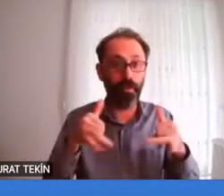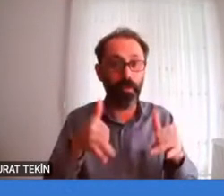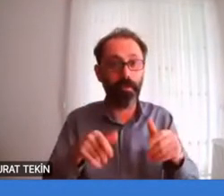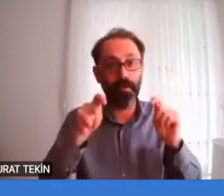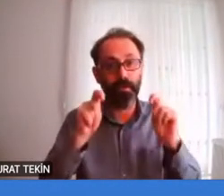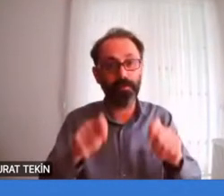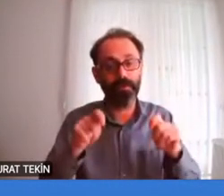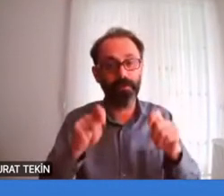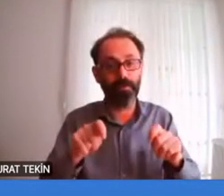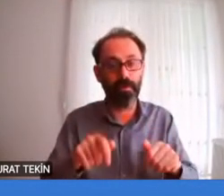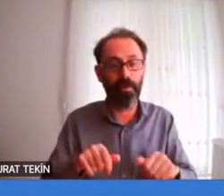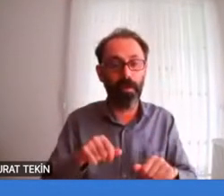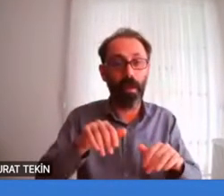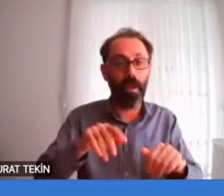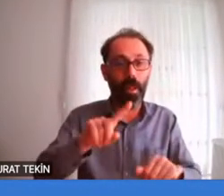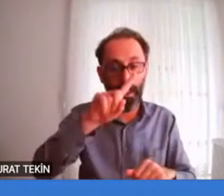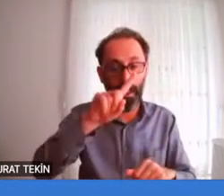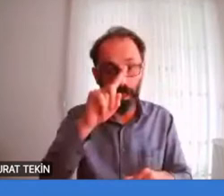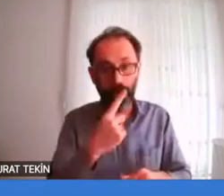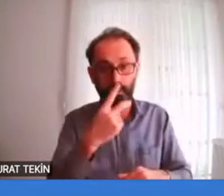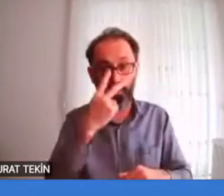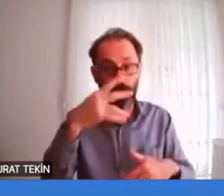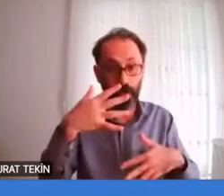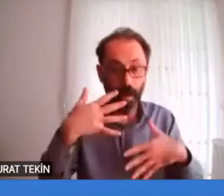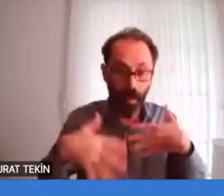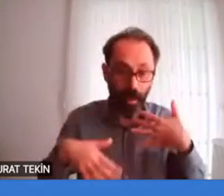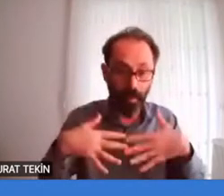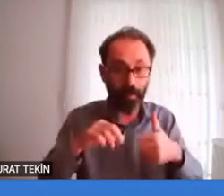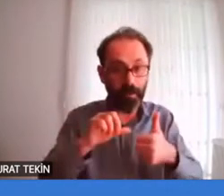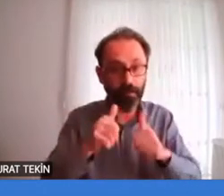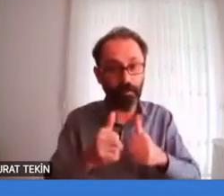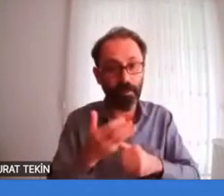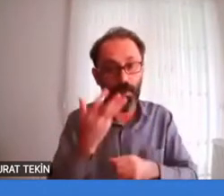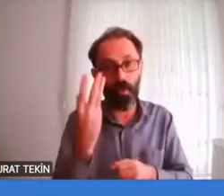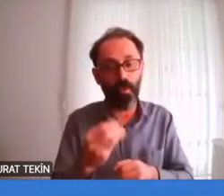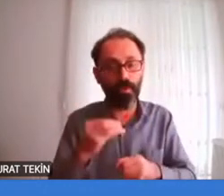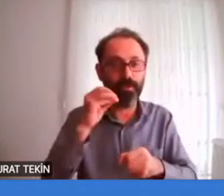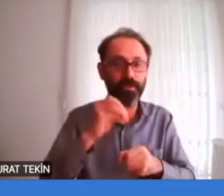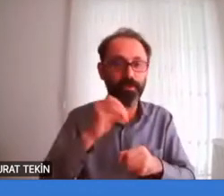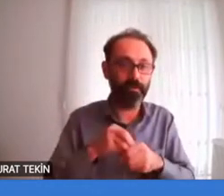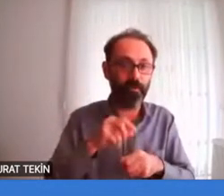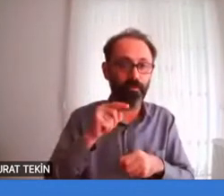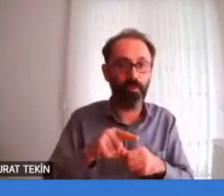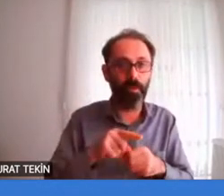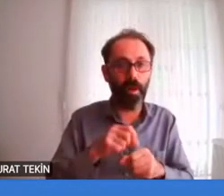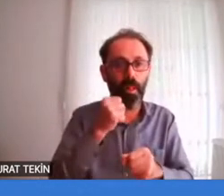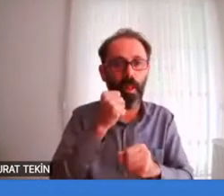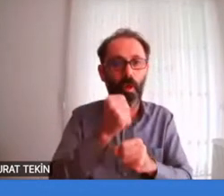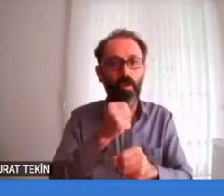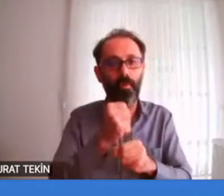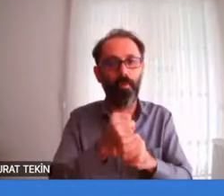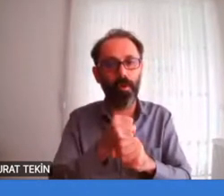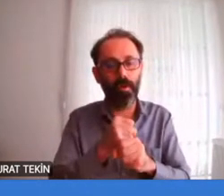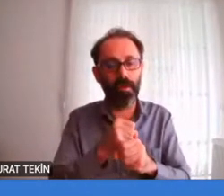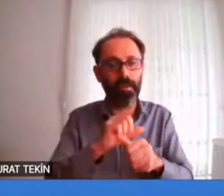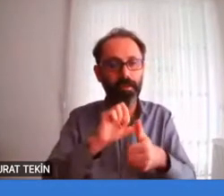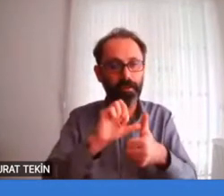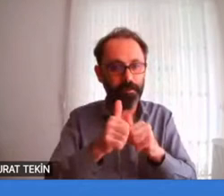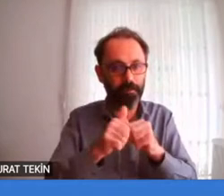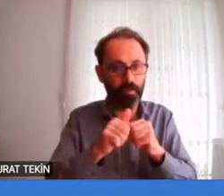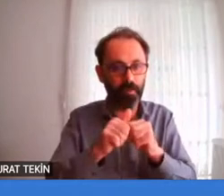görme engelliler okulunda öğretiliyor. O yüzden de biz de ilkokul seviyesinde öğreniyoruz. Ve okulumuzun ya